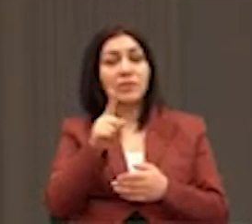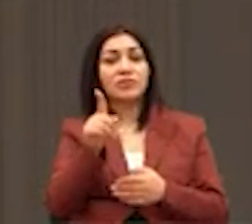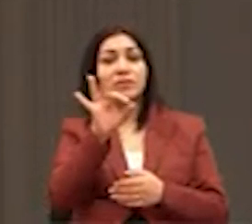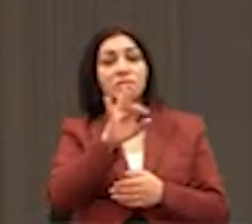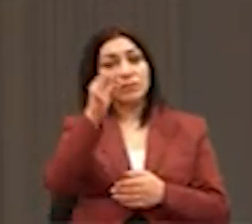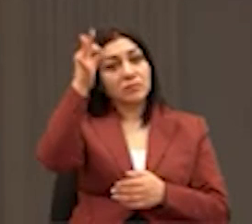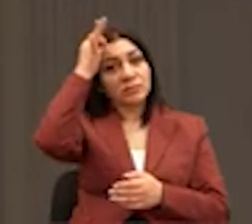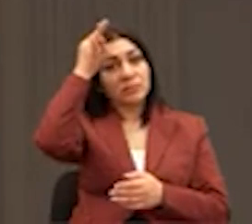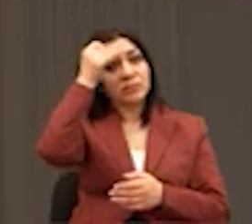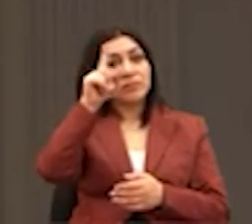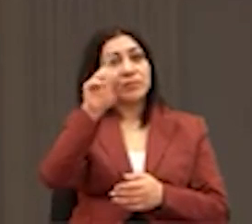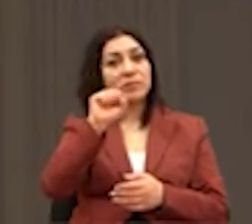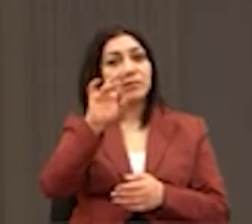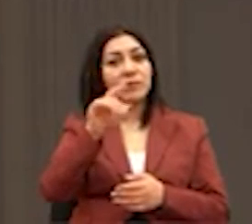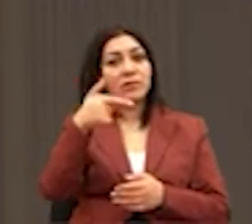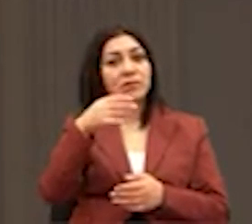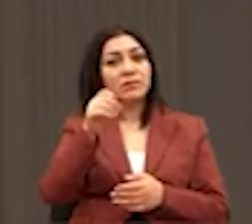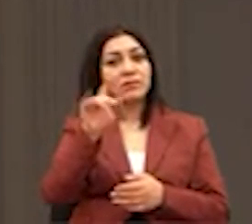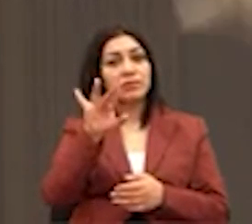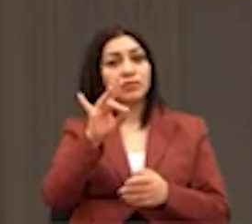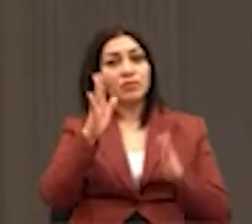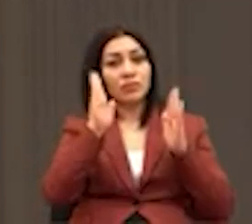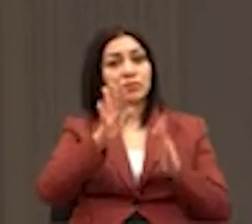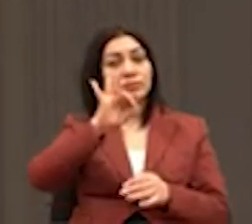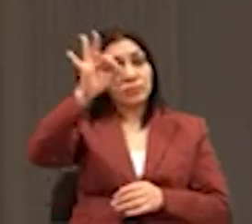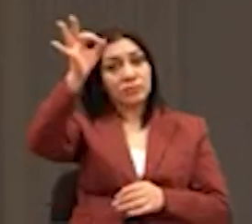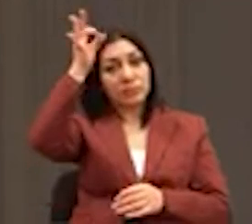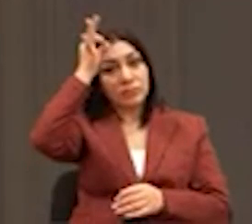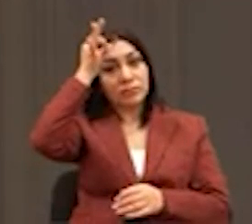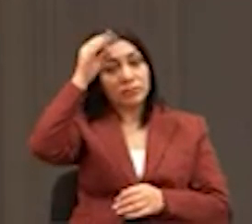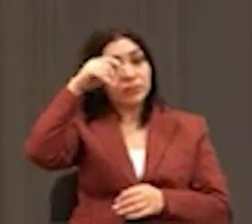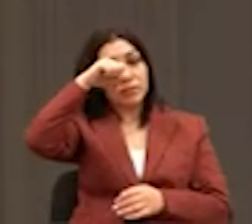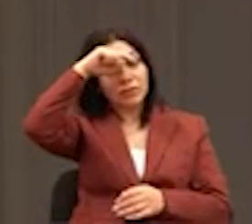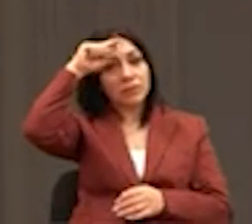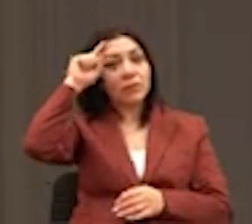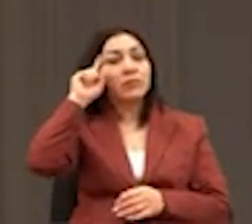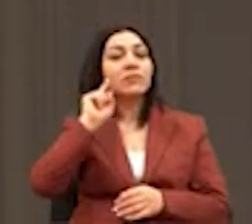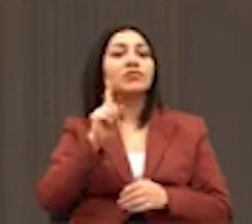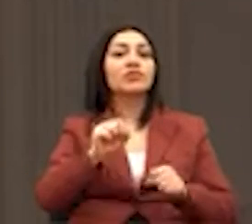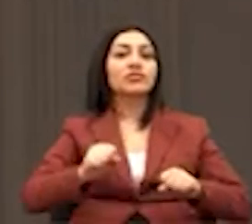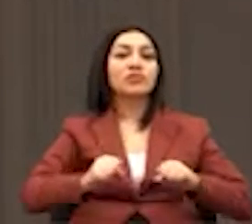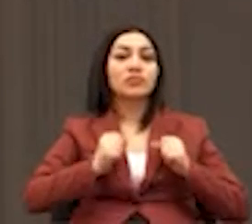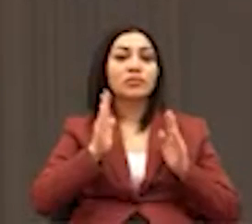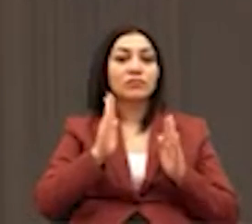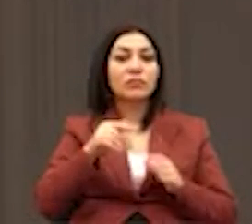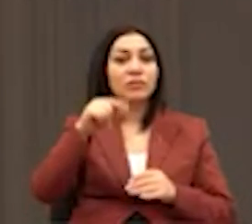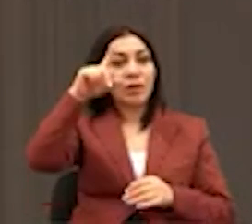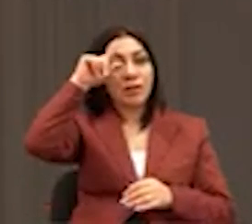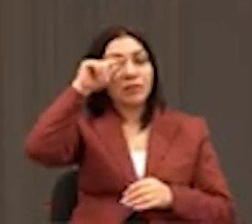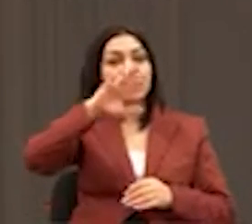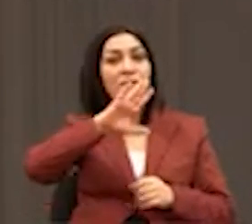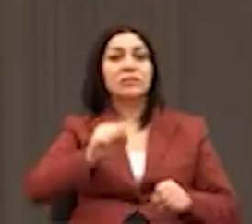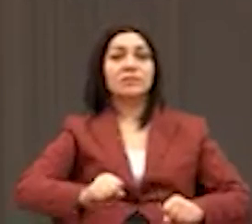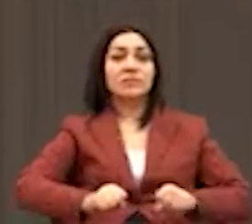է Զանգեզուրյան միջանցք կոչվածը, և եթե ինչ ջանքեր կգործադրի Հայաստանը դրա անունը, ինչ կդնի,